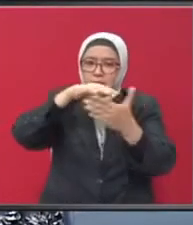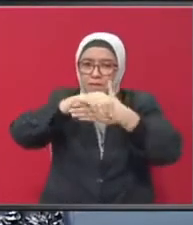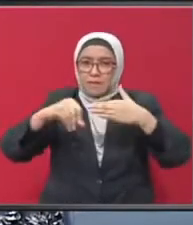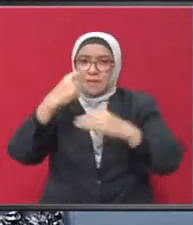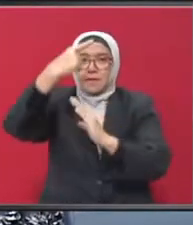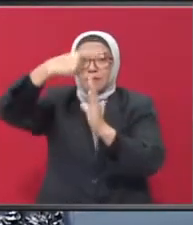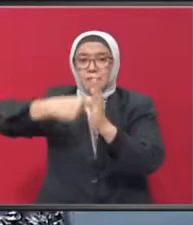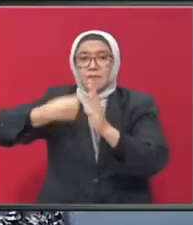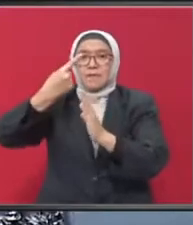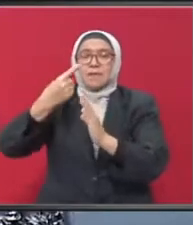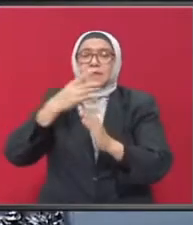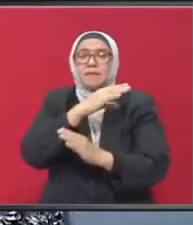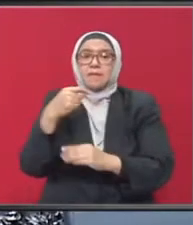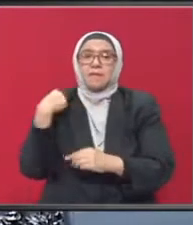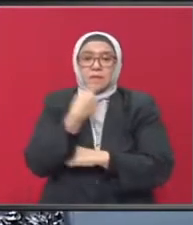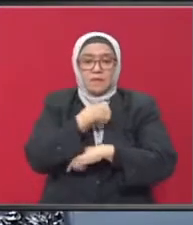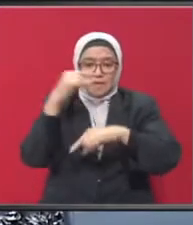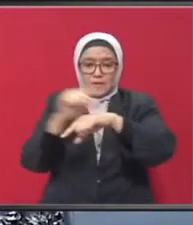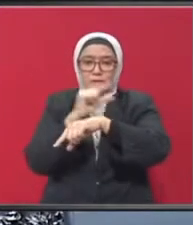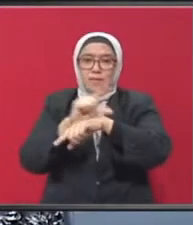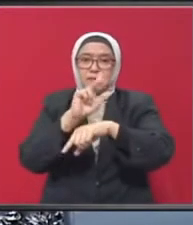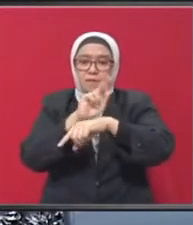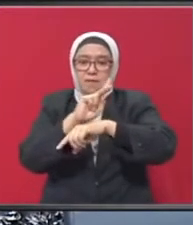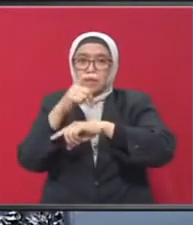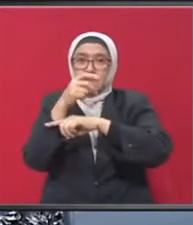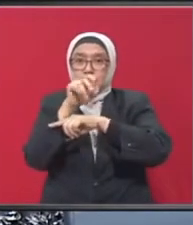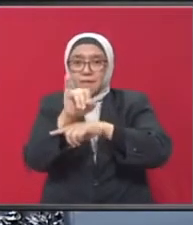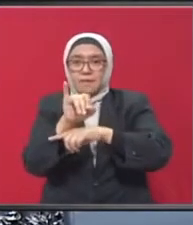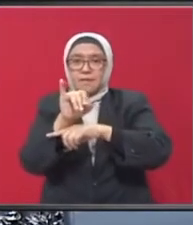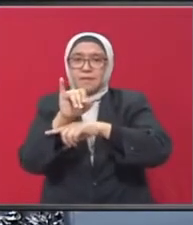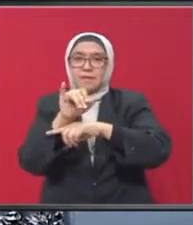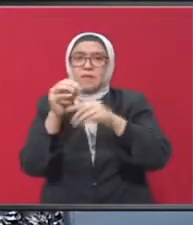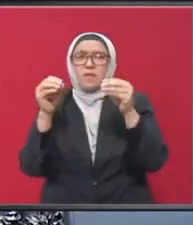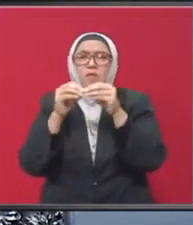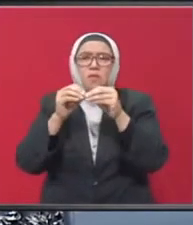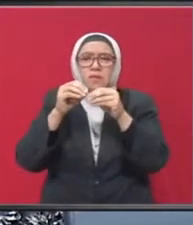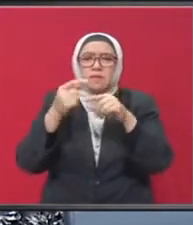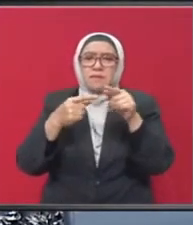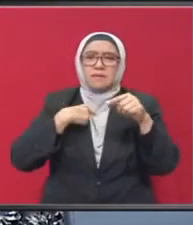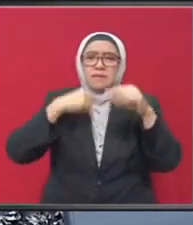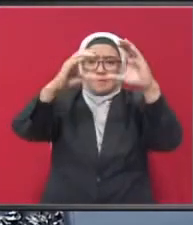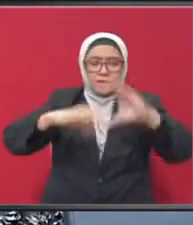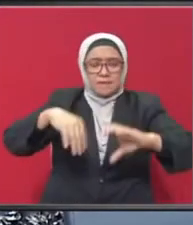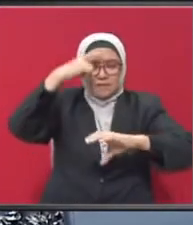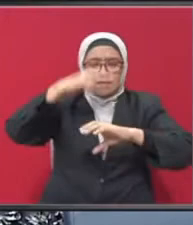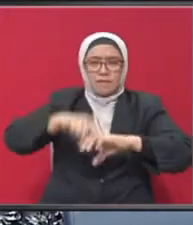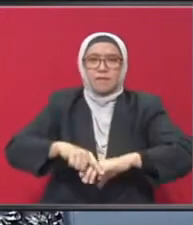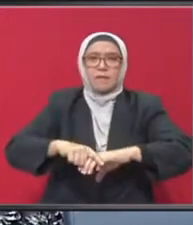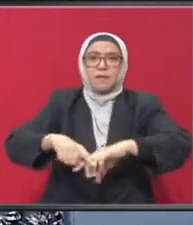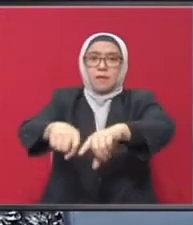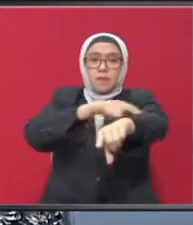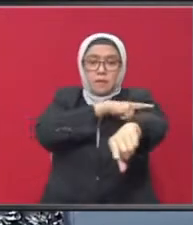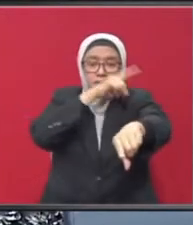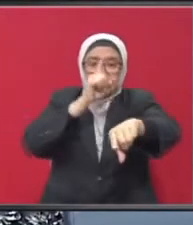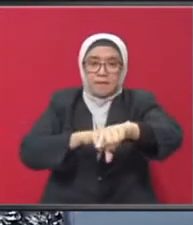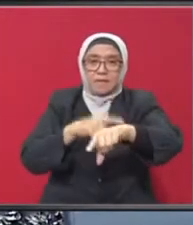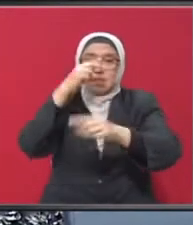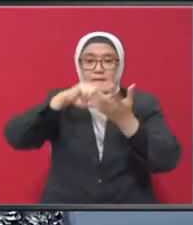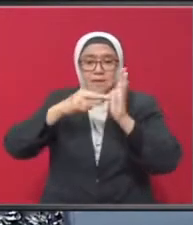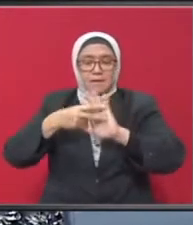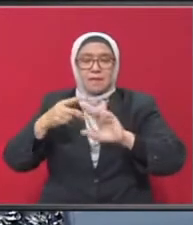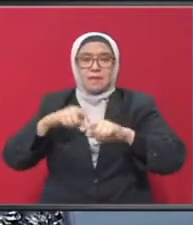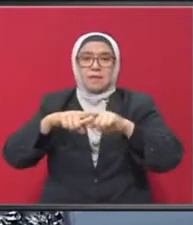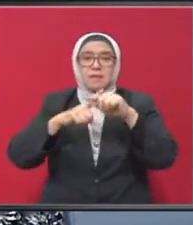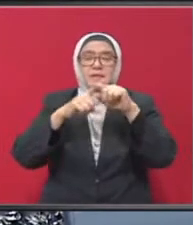juga menggunakan koperasi sebagai satu langkah jika masih panjang menggalakkan pada pertemuan pece getah ini terlibat dan koperasi